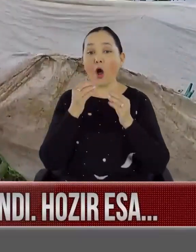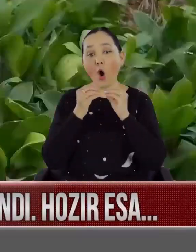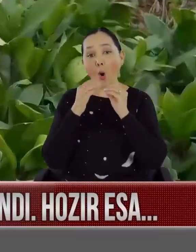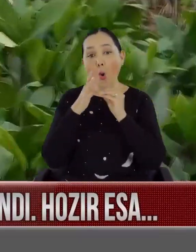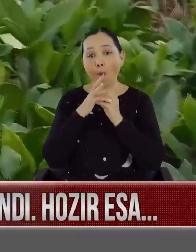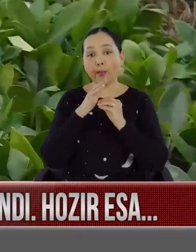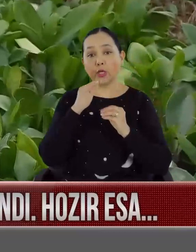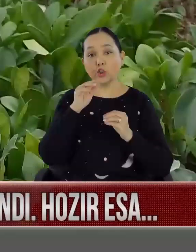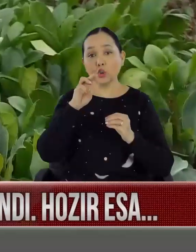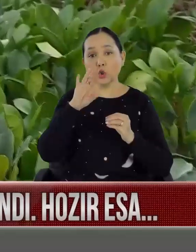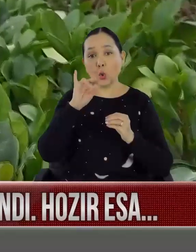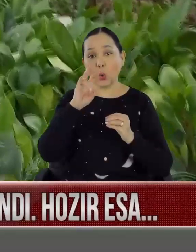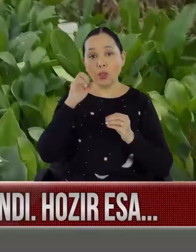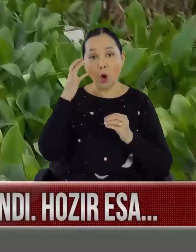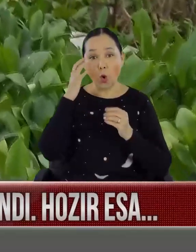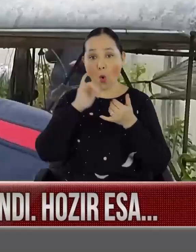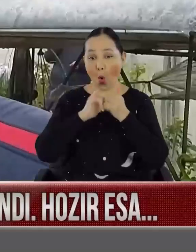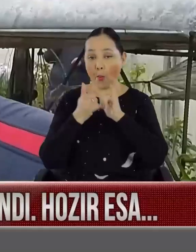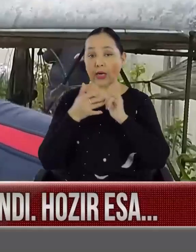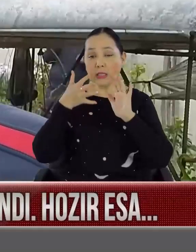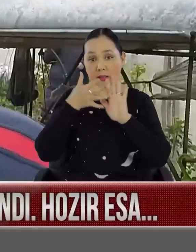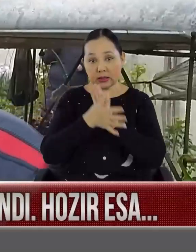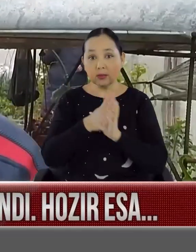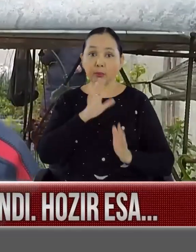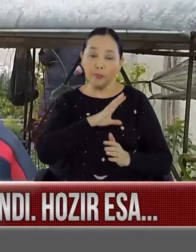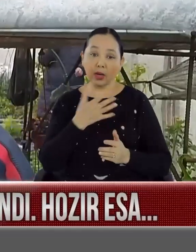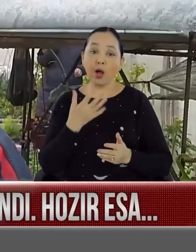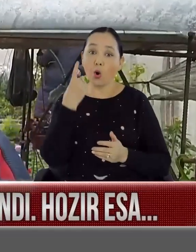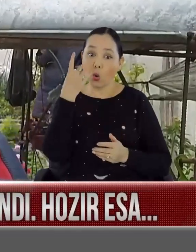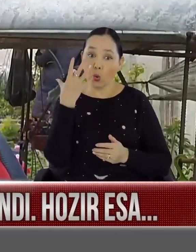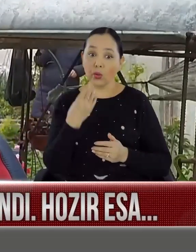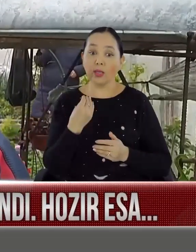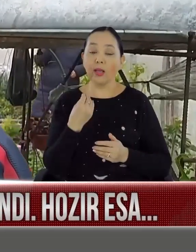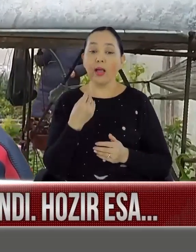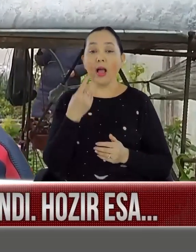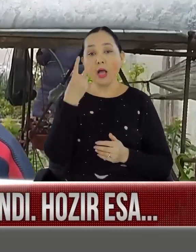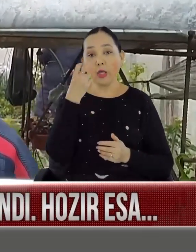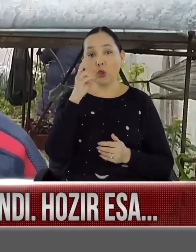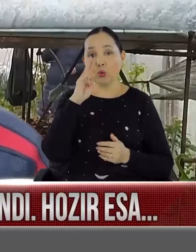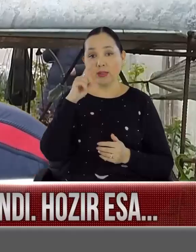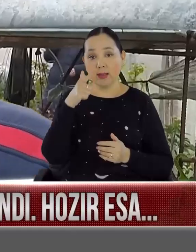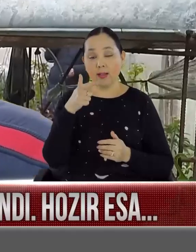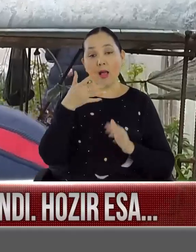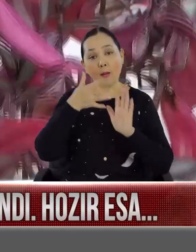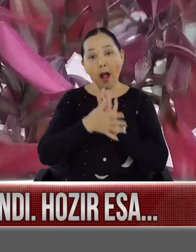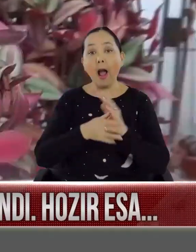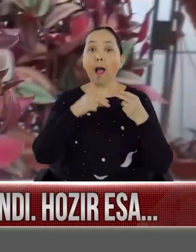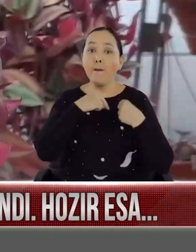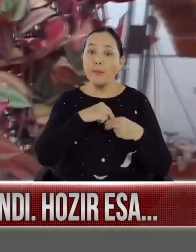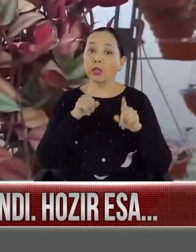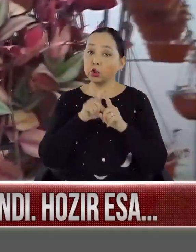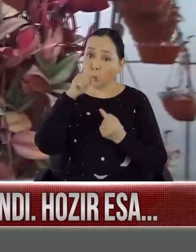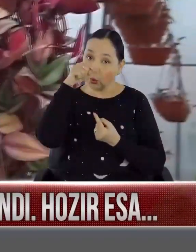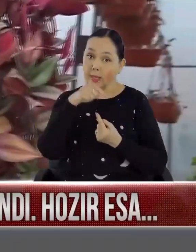15 tonna ko'mir yoqib oldik. 15 tonna ko'mir yoqilg'isini yoqib oldik. Kuniga 200 kilodan. Mehnat ham shunga